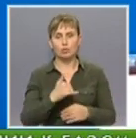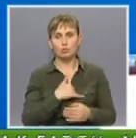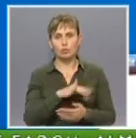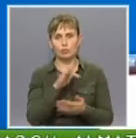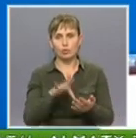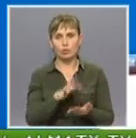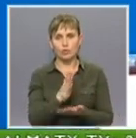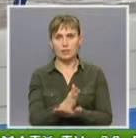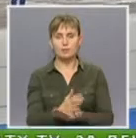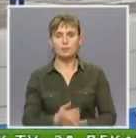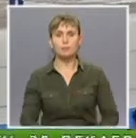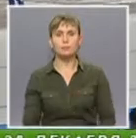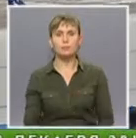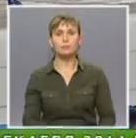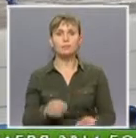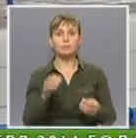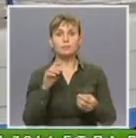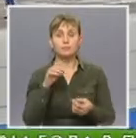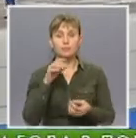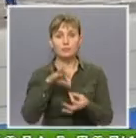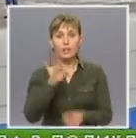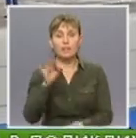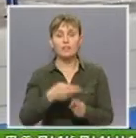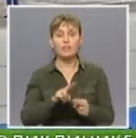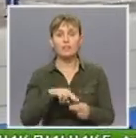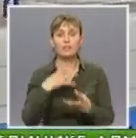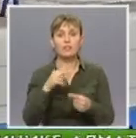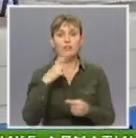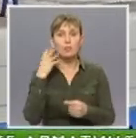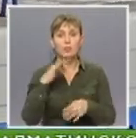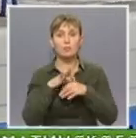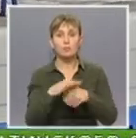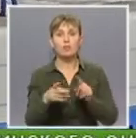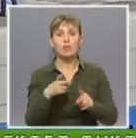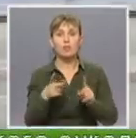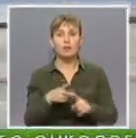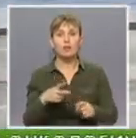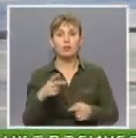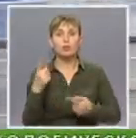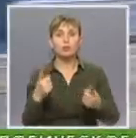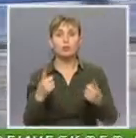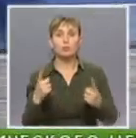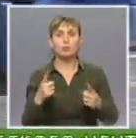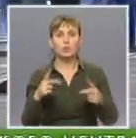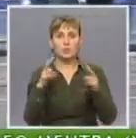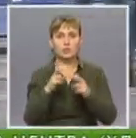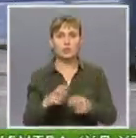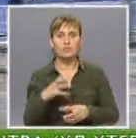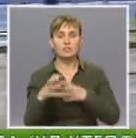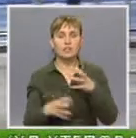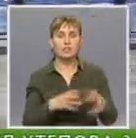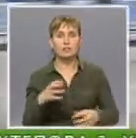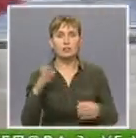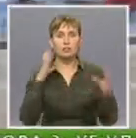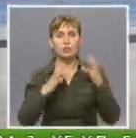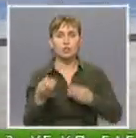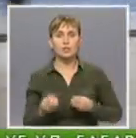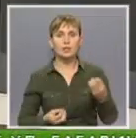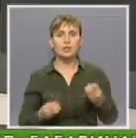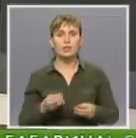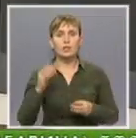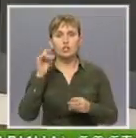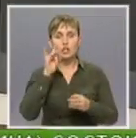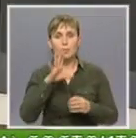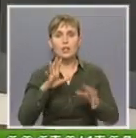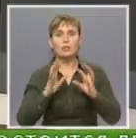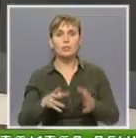городе Алмате есть. Как раз в эти дни в Алматы проходят 2-е крупные тестовые соревнования в преддверии всемирных студенческих игр. На чемпионат